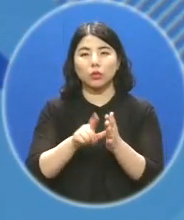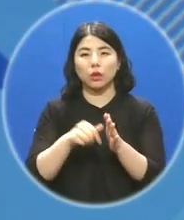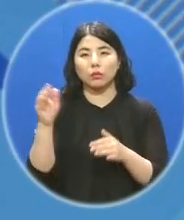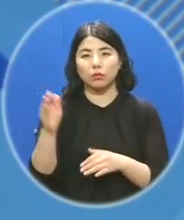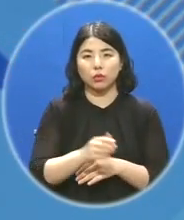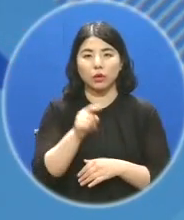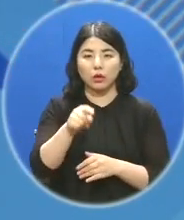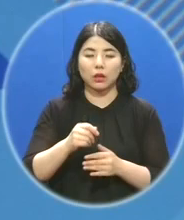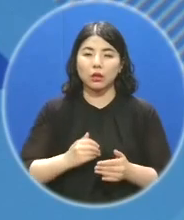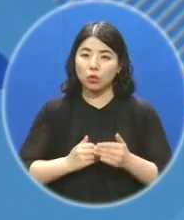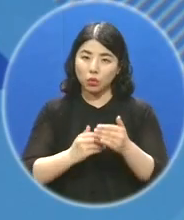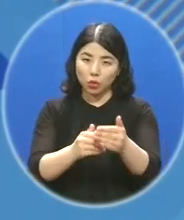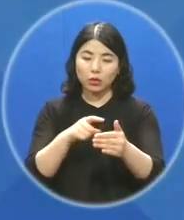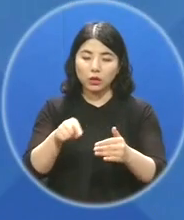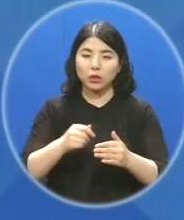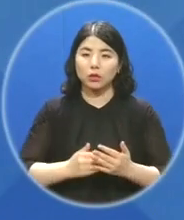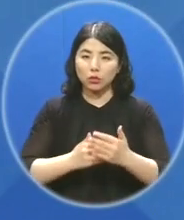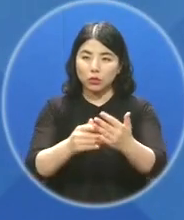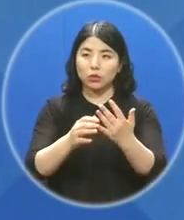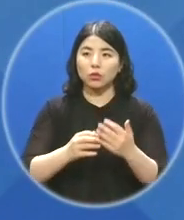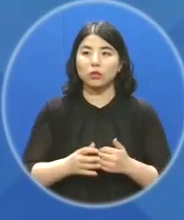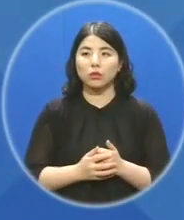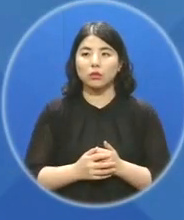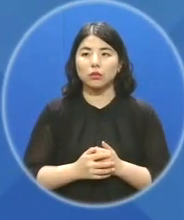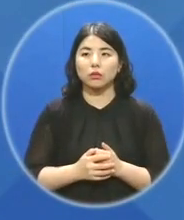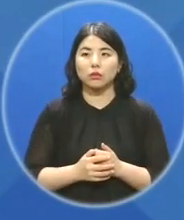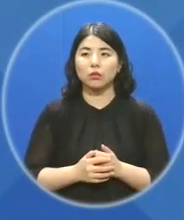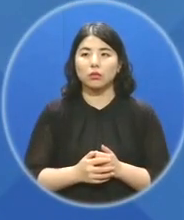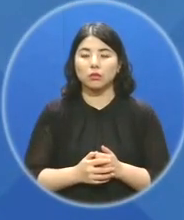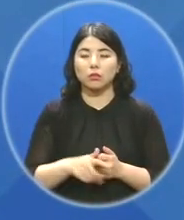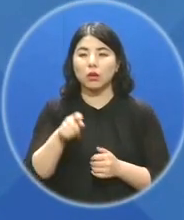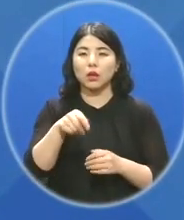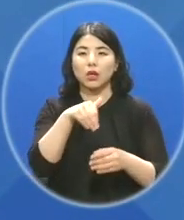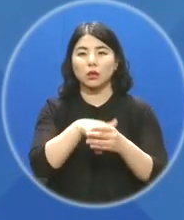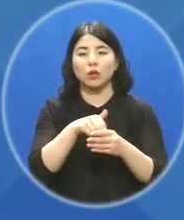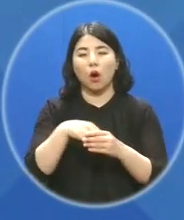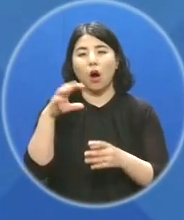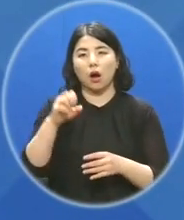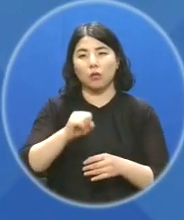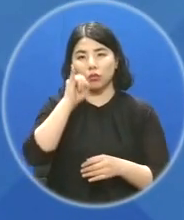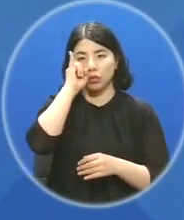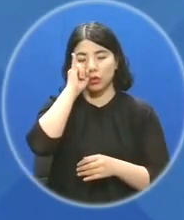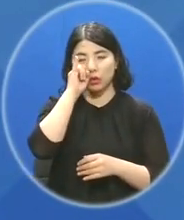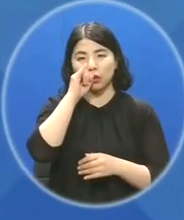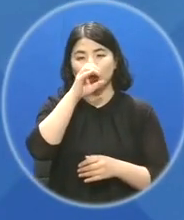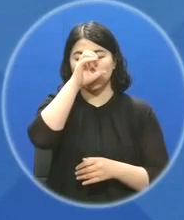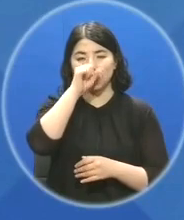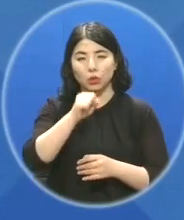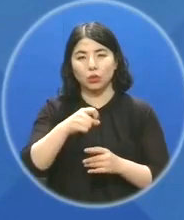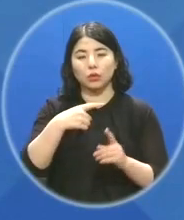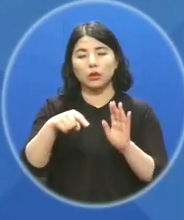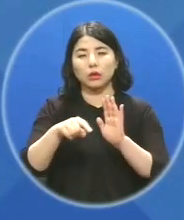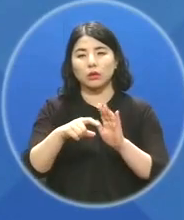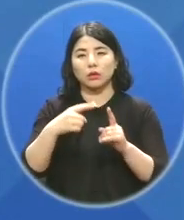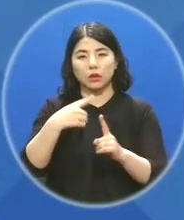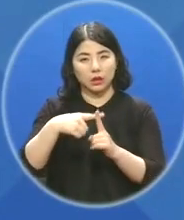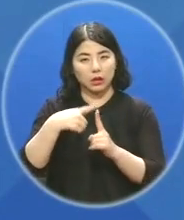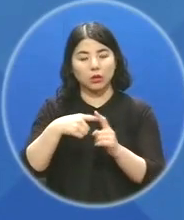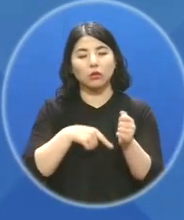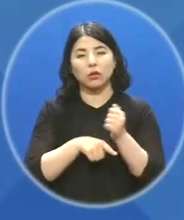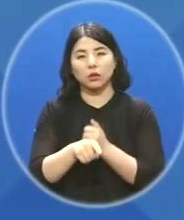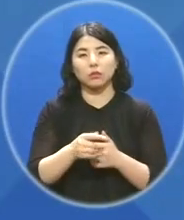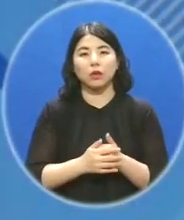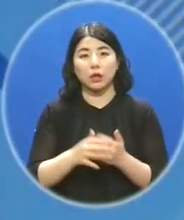이 과정이 네. 선출 가는 과정이. 그게 이제 선거가 갖고 있는 좀 긍정적 의미인 거죠. 그러면서